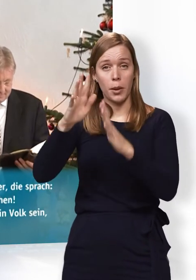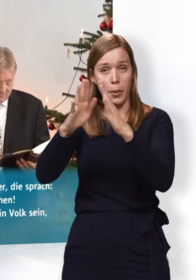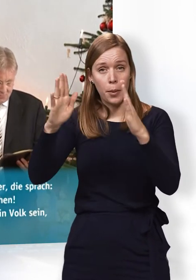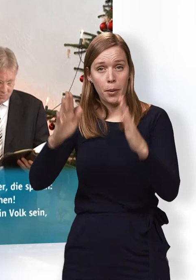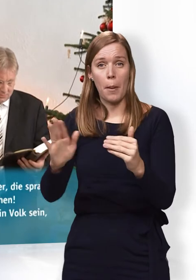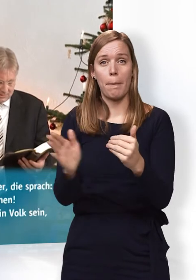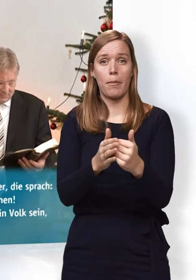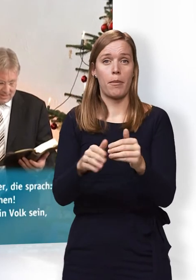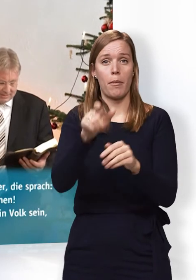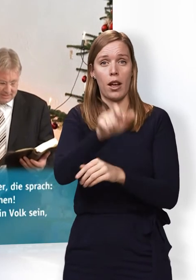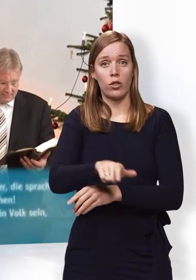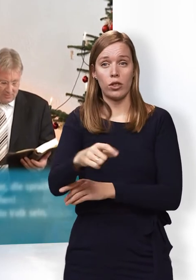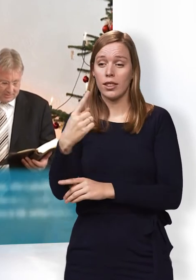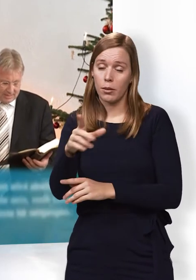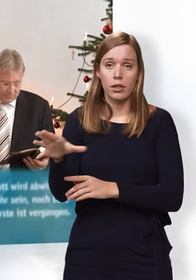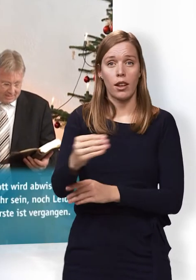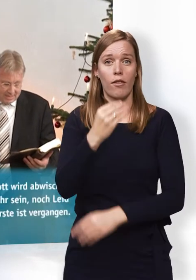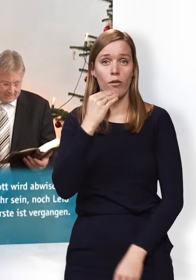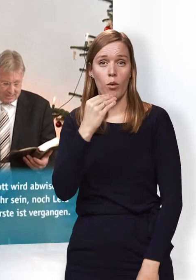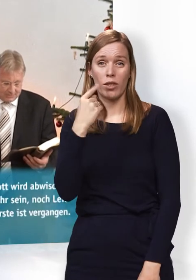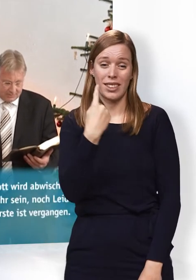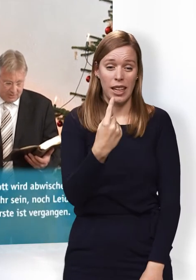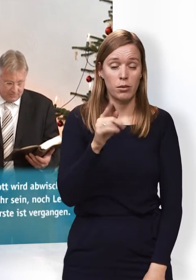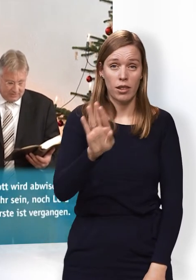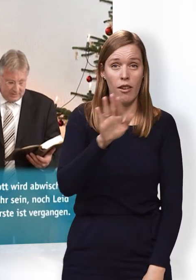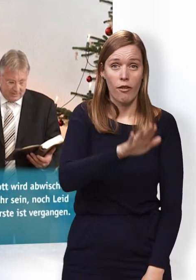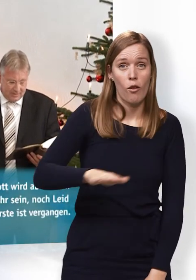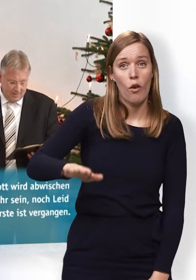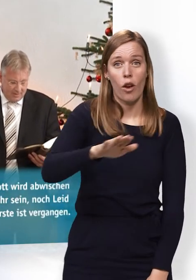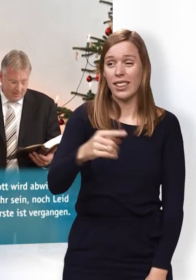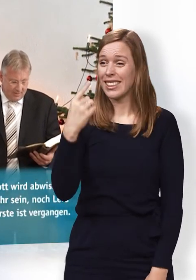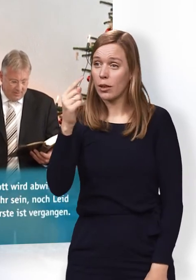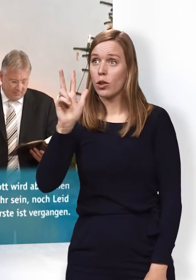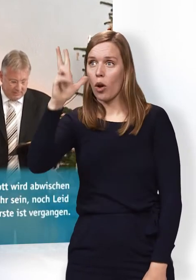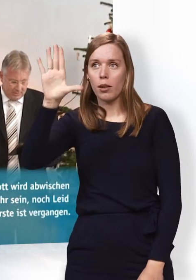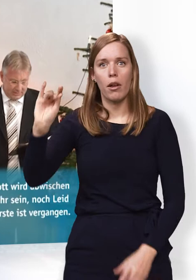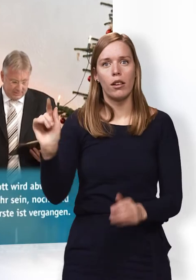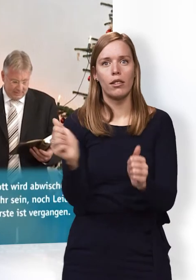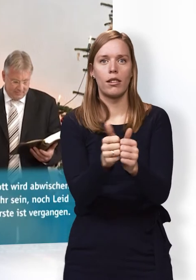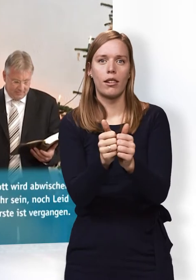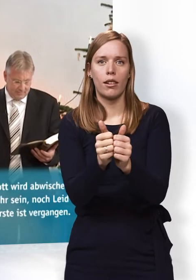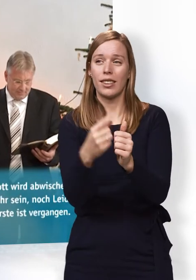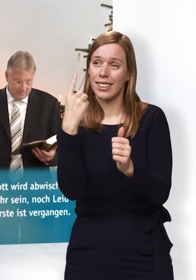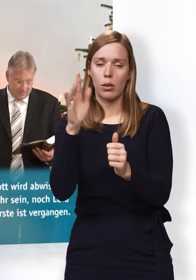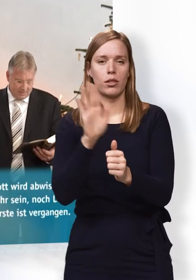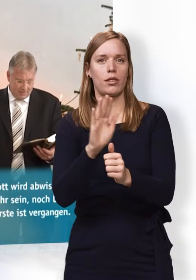bei ihnen wohnen, und sie werden sein Volk sein, und er selbst, Gott mit ihnen, wird ihr Gott sein.